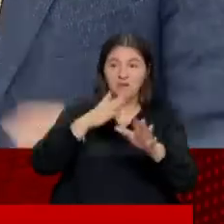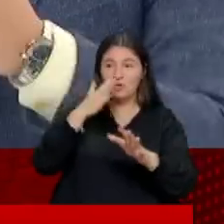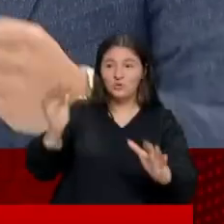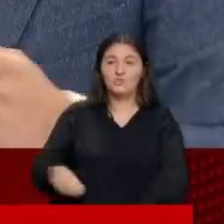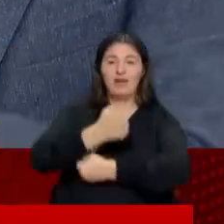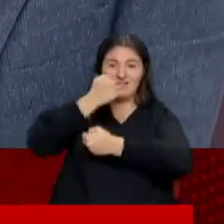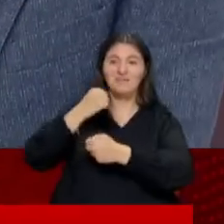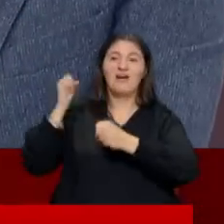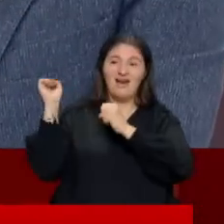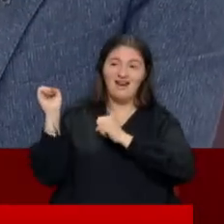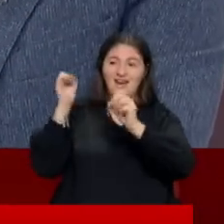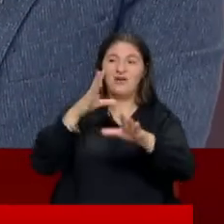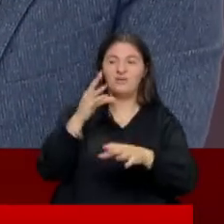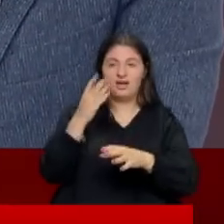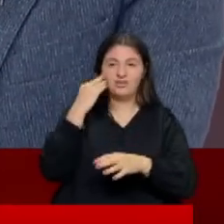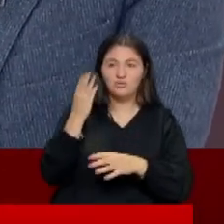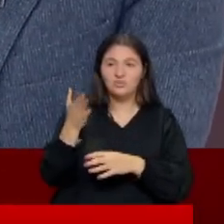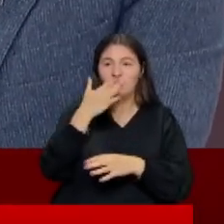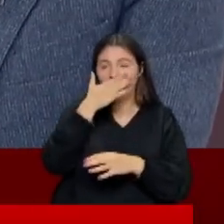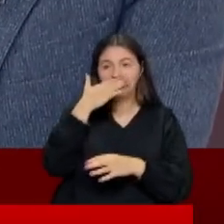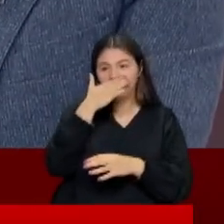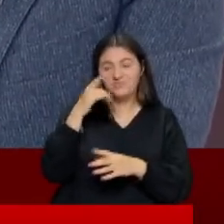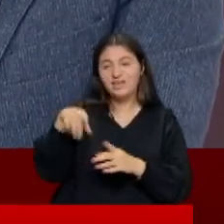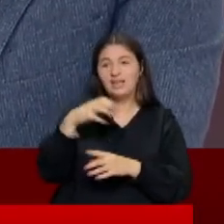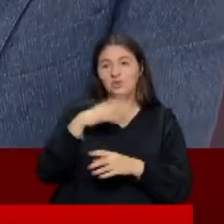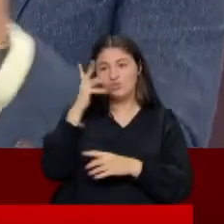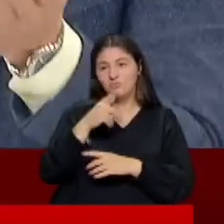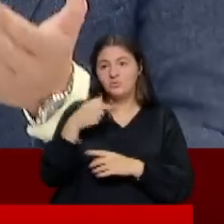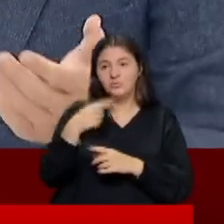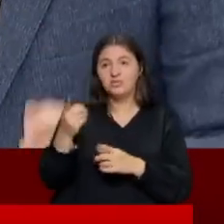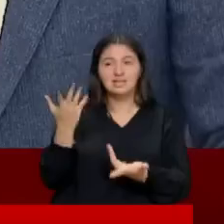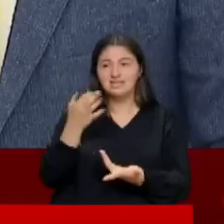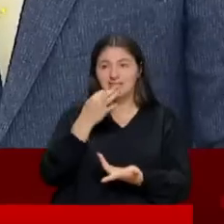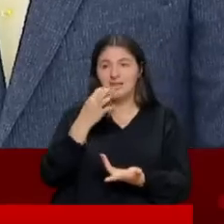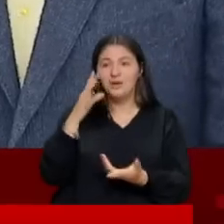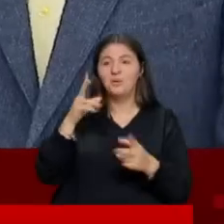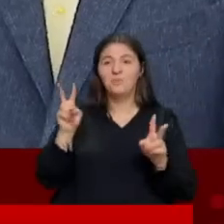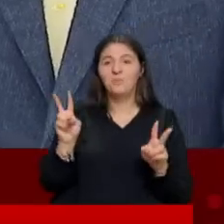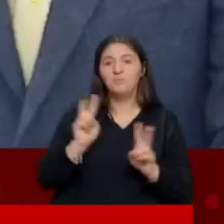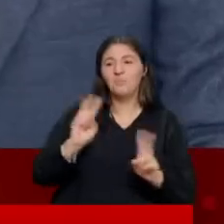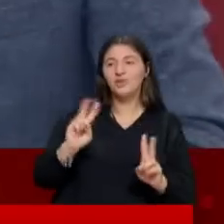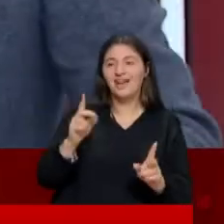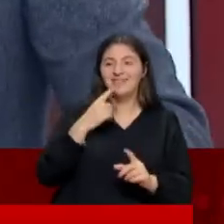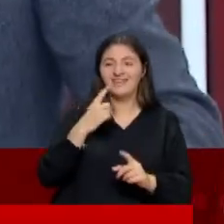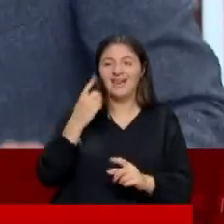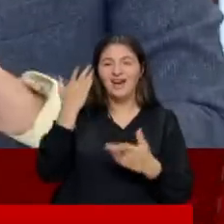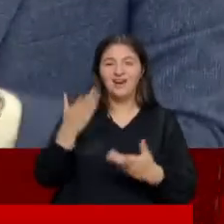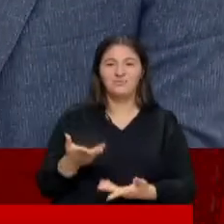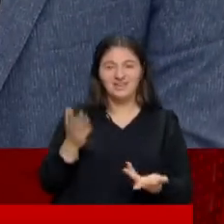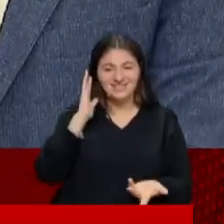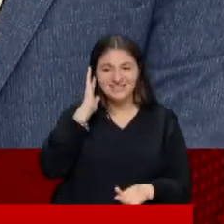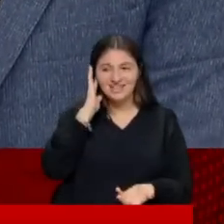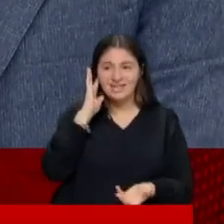kucaklayıp sahneden çıkarmasıyla anlaşılıyor onlar da herhalde kendilerine utanmıştır yani Biz bunu nasıl moda diye kabul ettik diye düşünerek